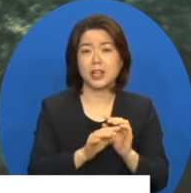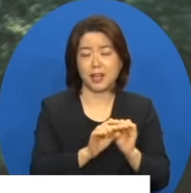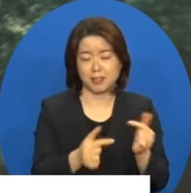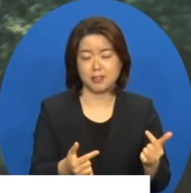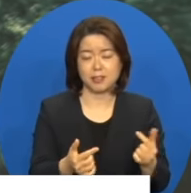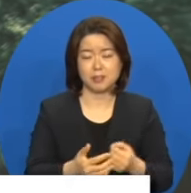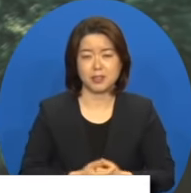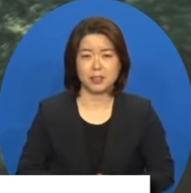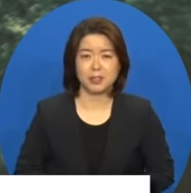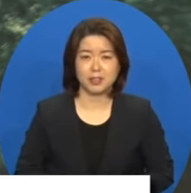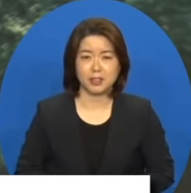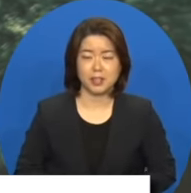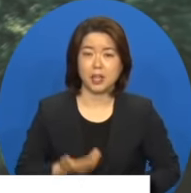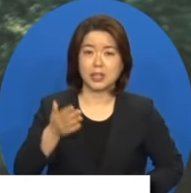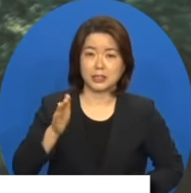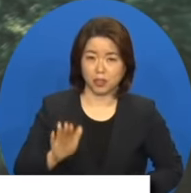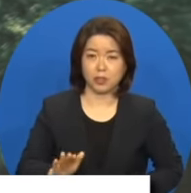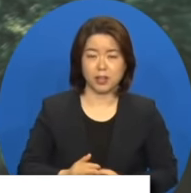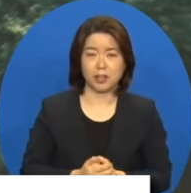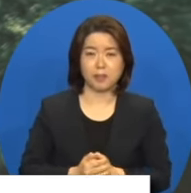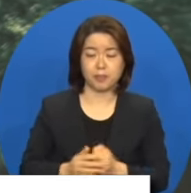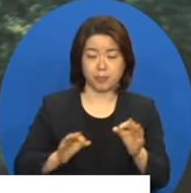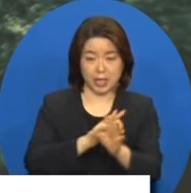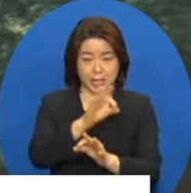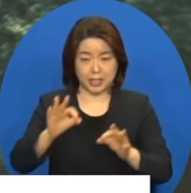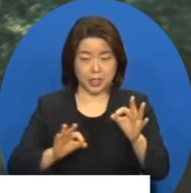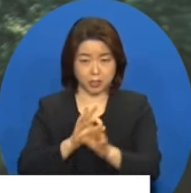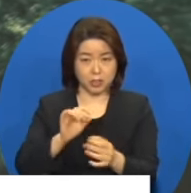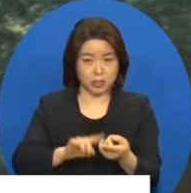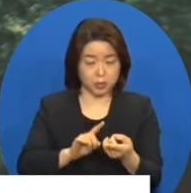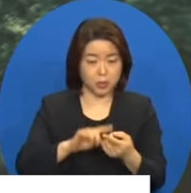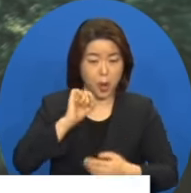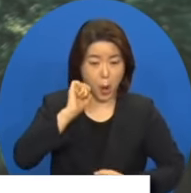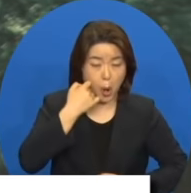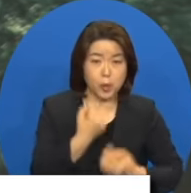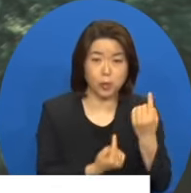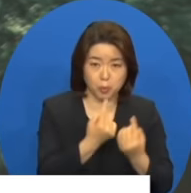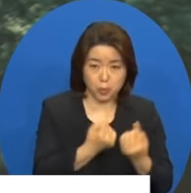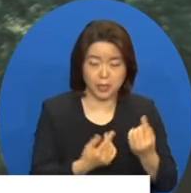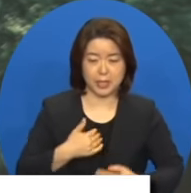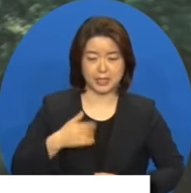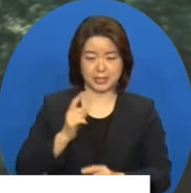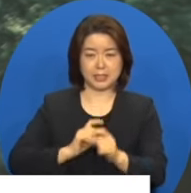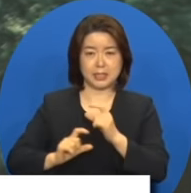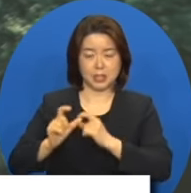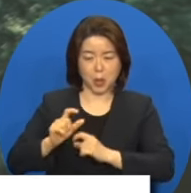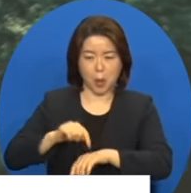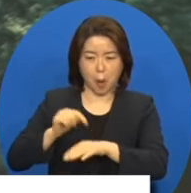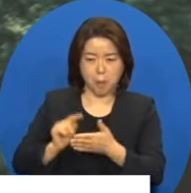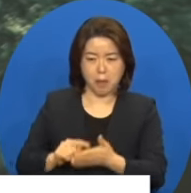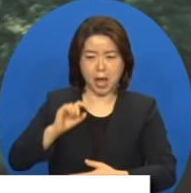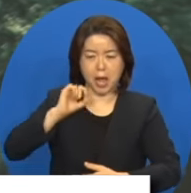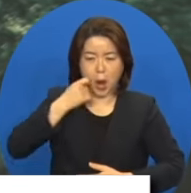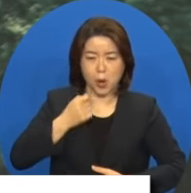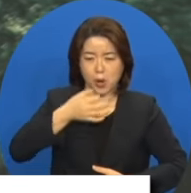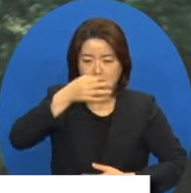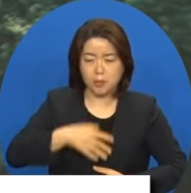때문에. 그러나 경제적으로 어려운 것보다도 더 제 마음에 힘들고 오래 기억이 남는